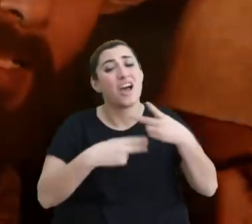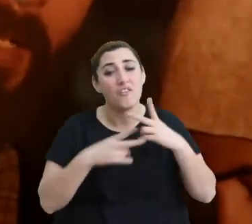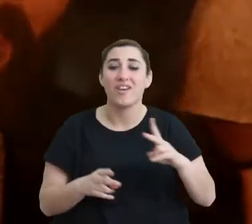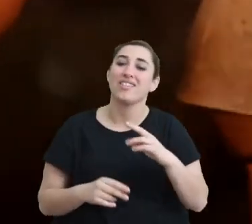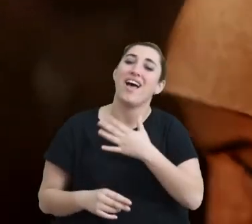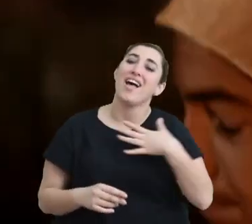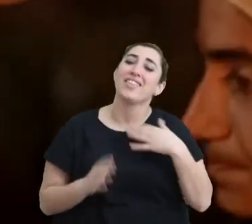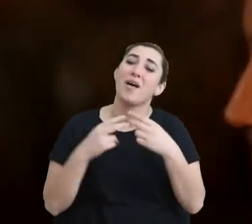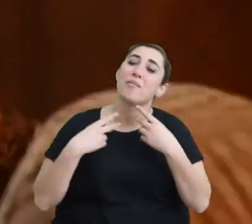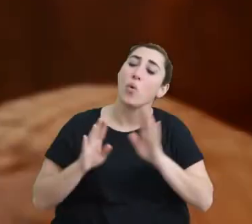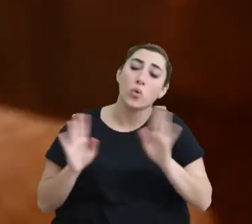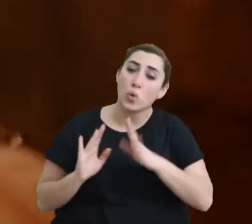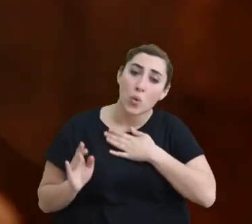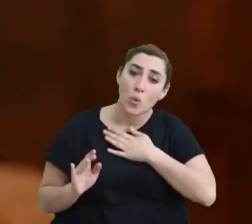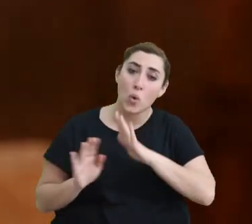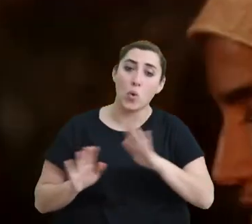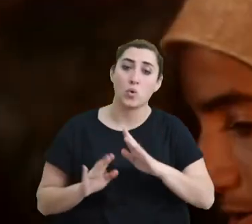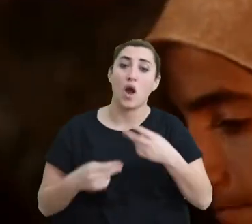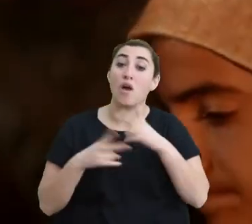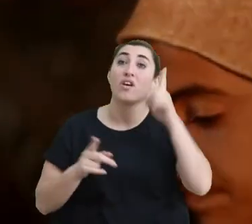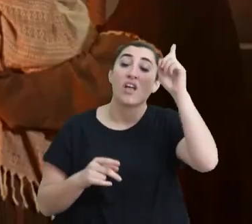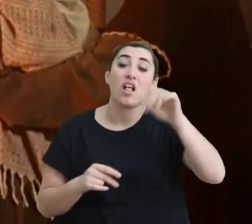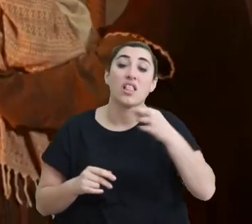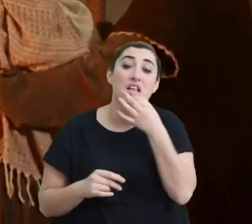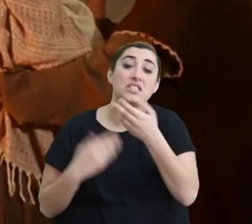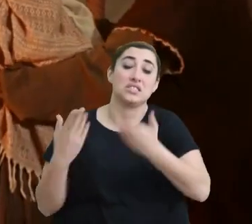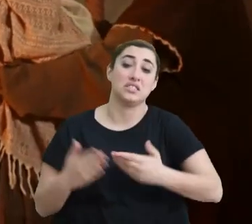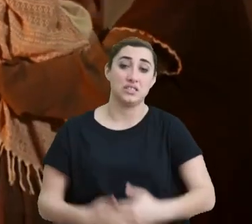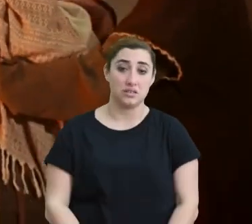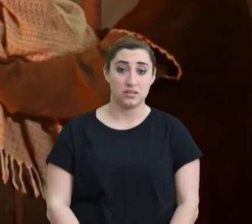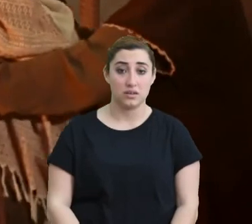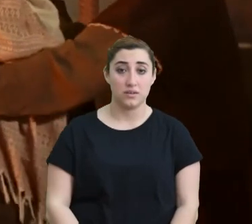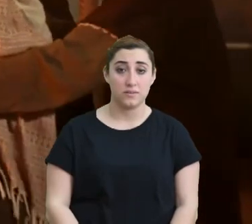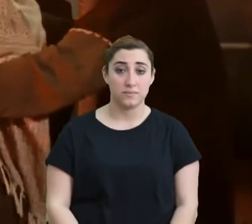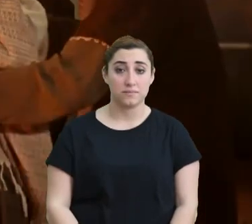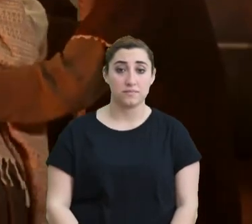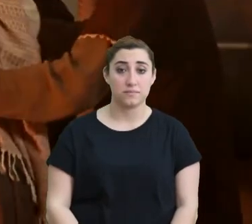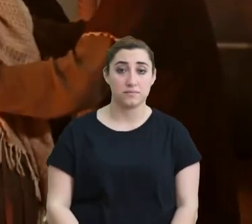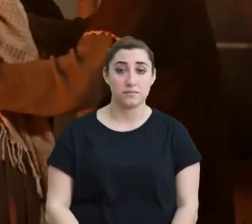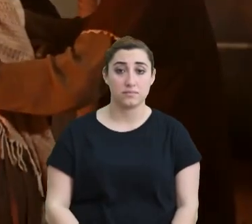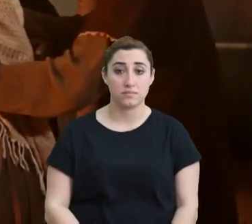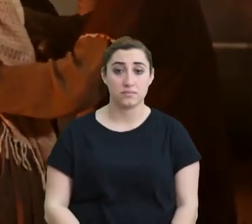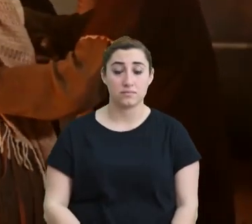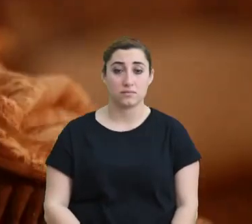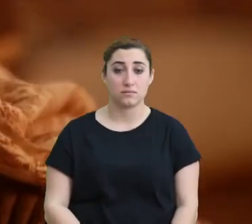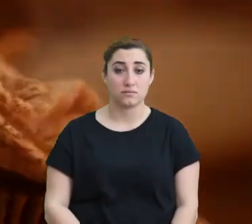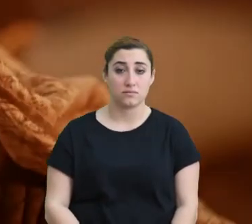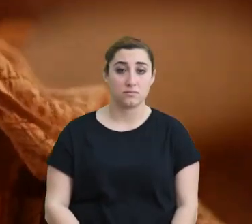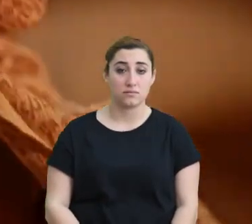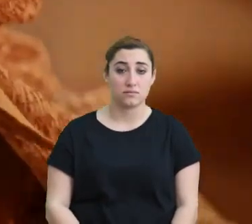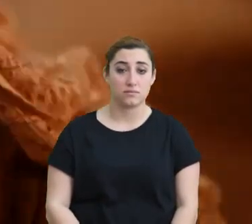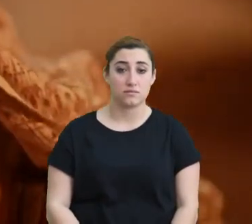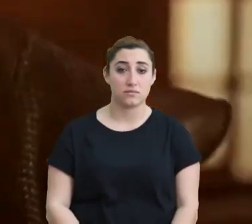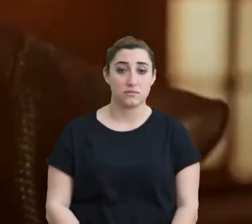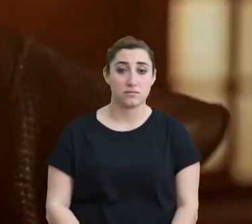Haşa anam, haşa. Bağışlamak Allah'a mahsustur. 15 yaşlarında gözü yaşlı bir oğlanla geldi. Yunus'un göğsüne